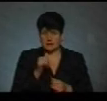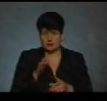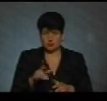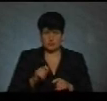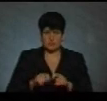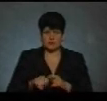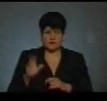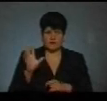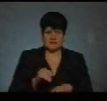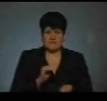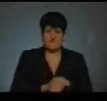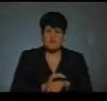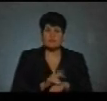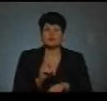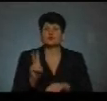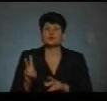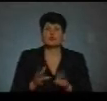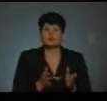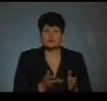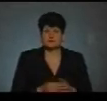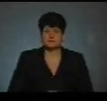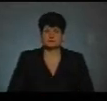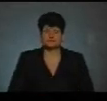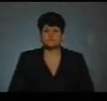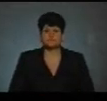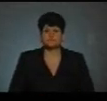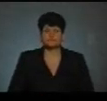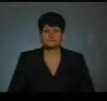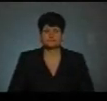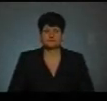буде перевірити факти, хто вони, що вони.